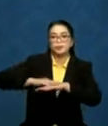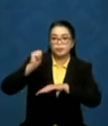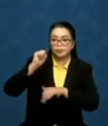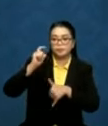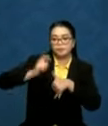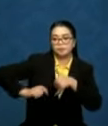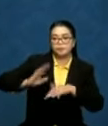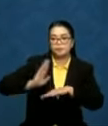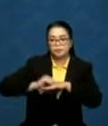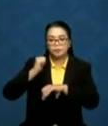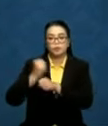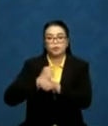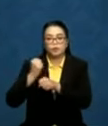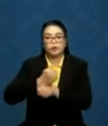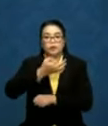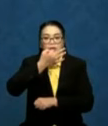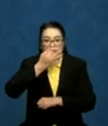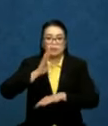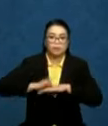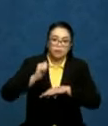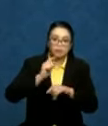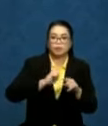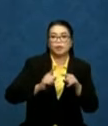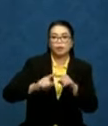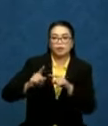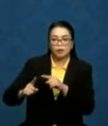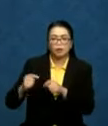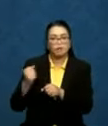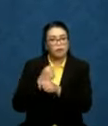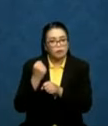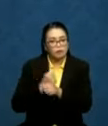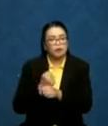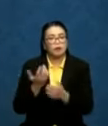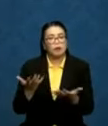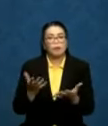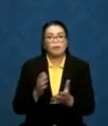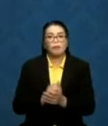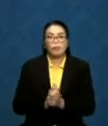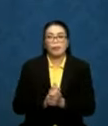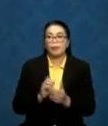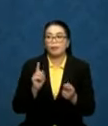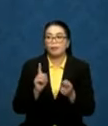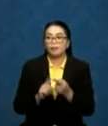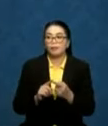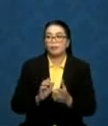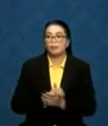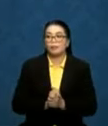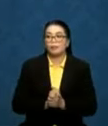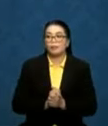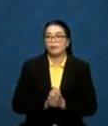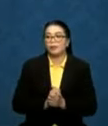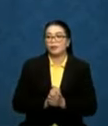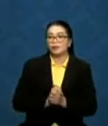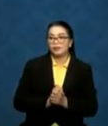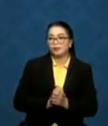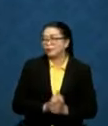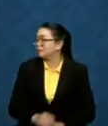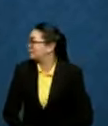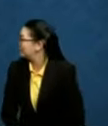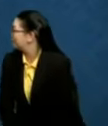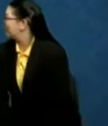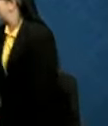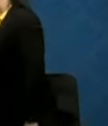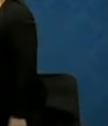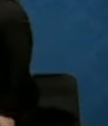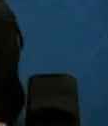มือทักษะได้ชำนาญอย่างน้อยนะครับขยับจากกรรมกรขึ้น